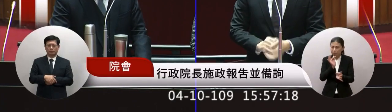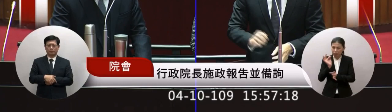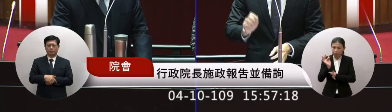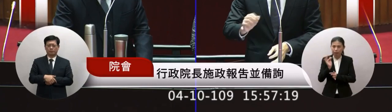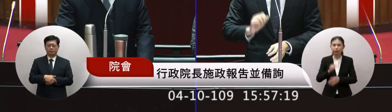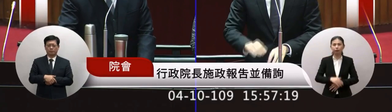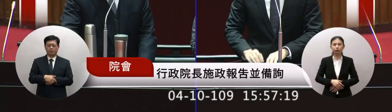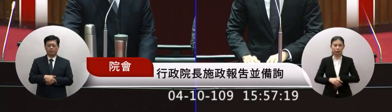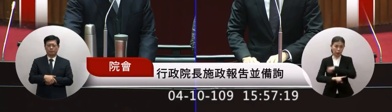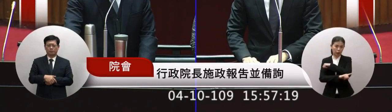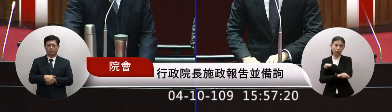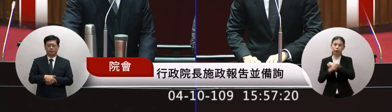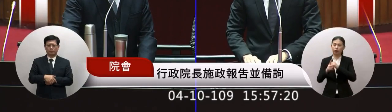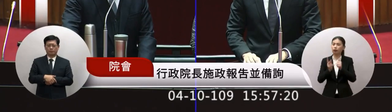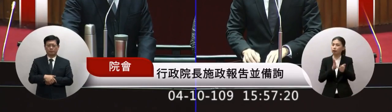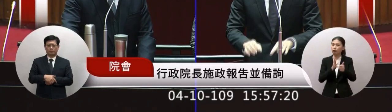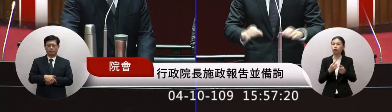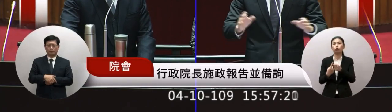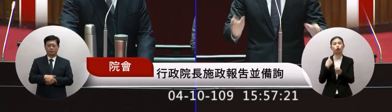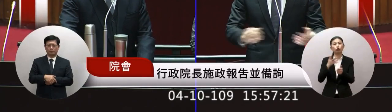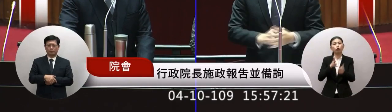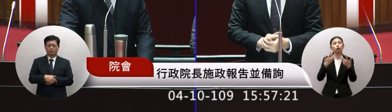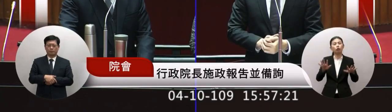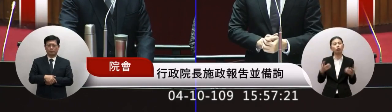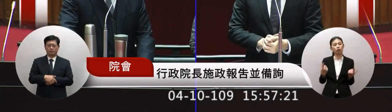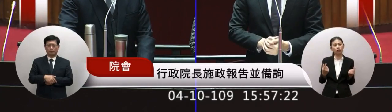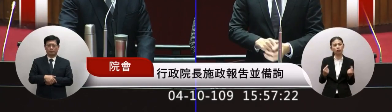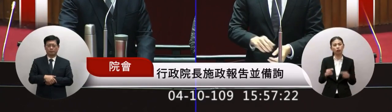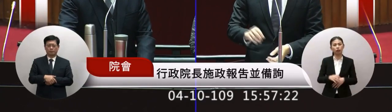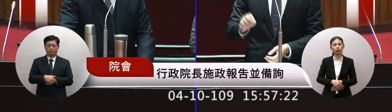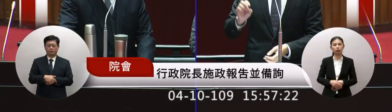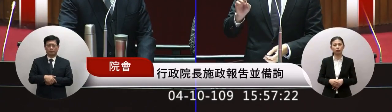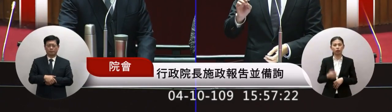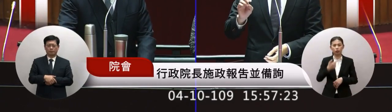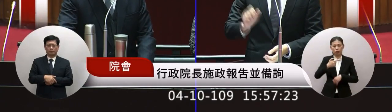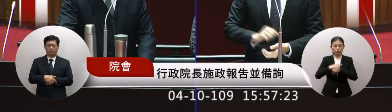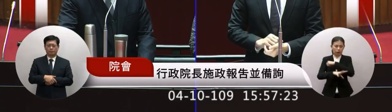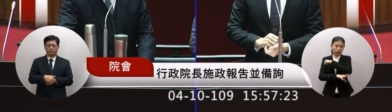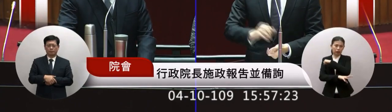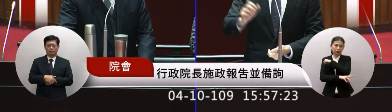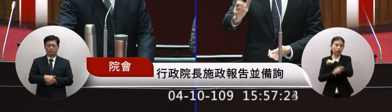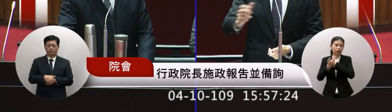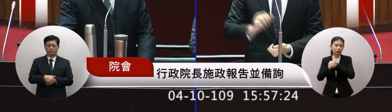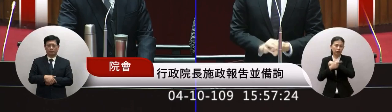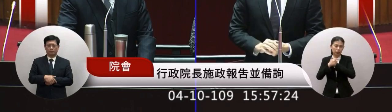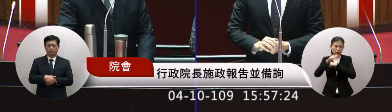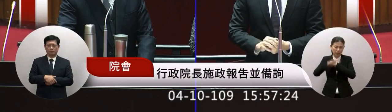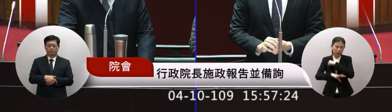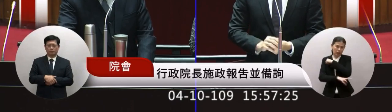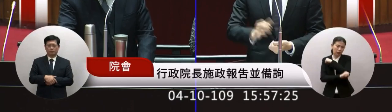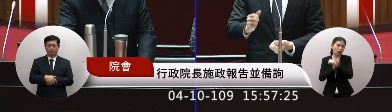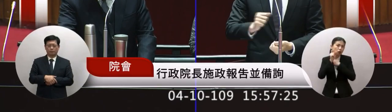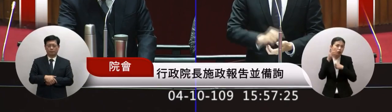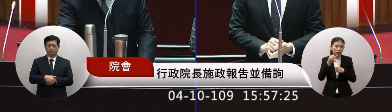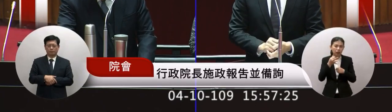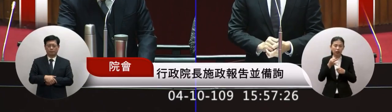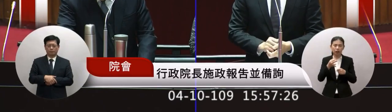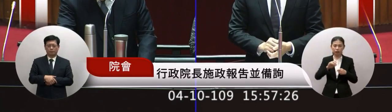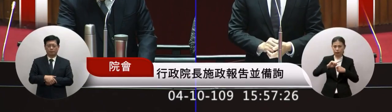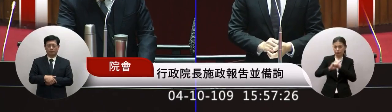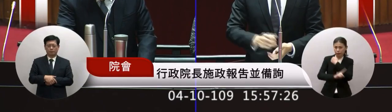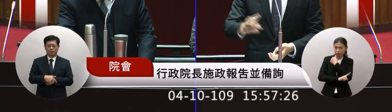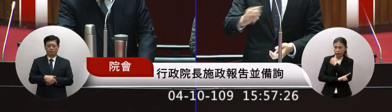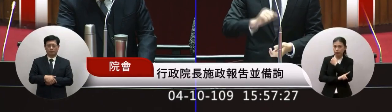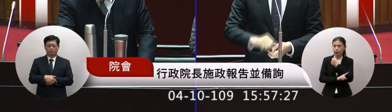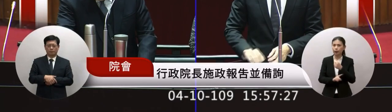问题啦吼，嘛是我进前旧年都有问过，就是讲。咱上加工资法的这个立法，唔知影这个劳动部当时敢有可能会